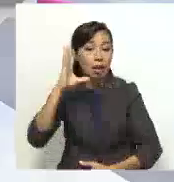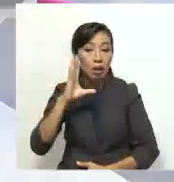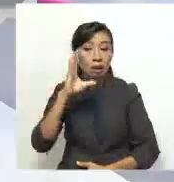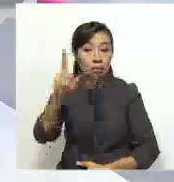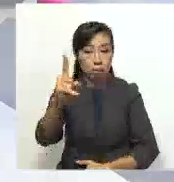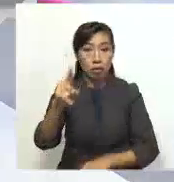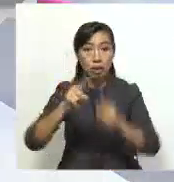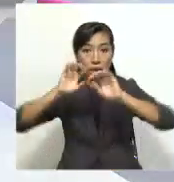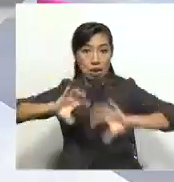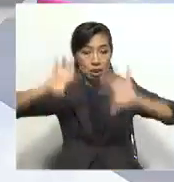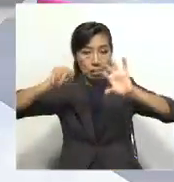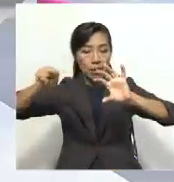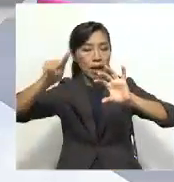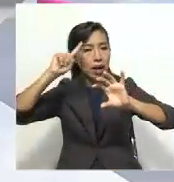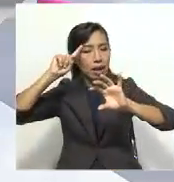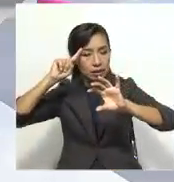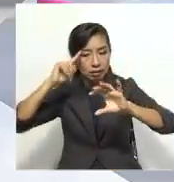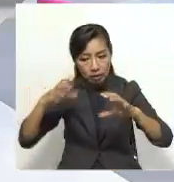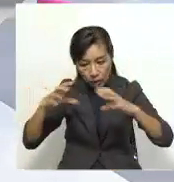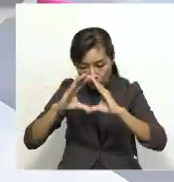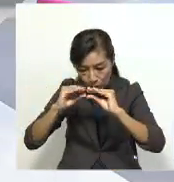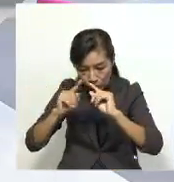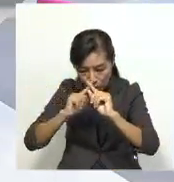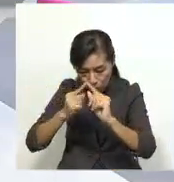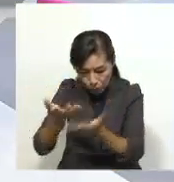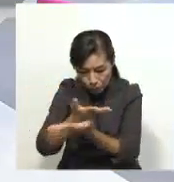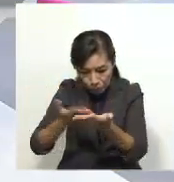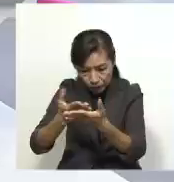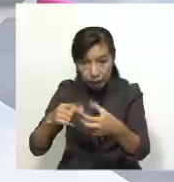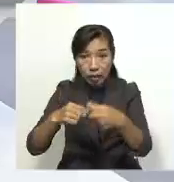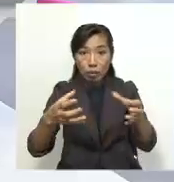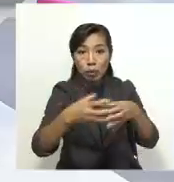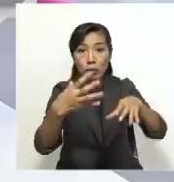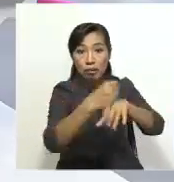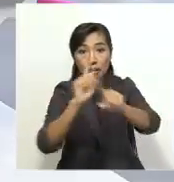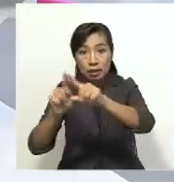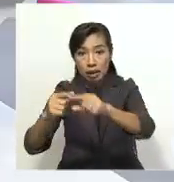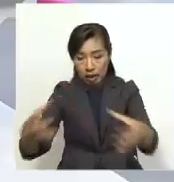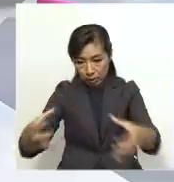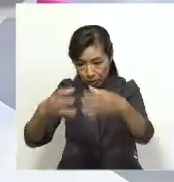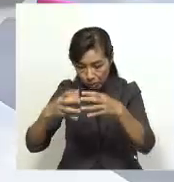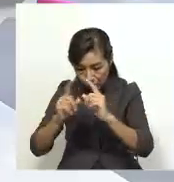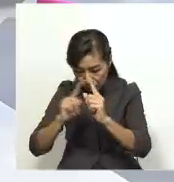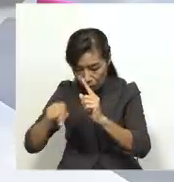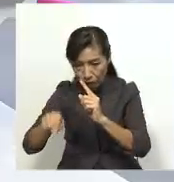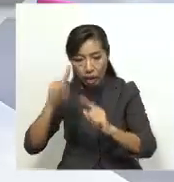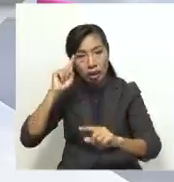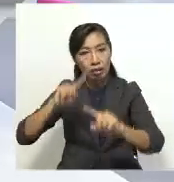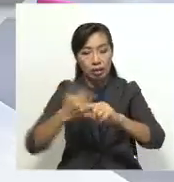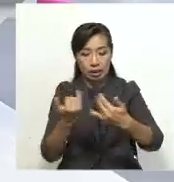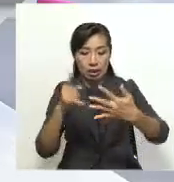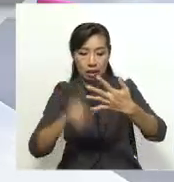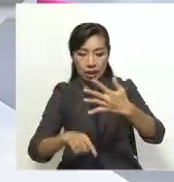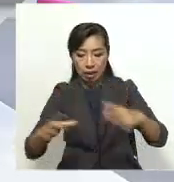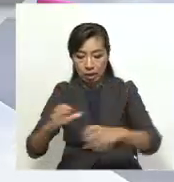พรุ่งนี้แล้วนะคะที่รัฐบาลนั้นเตรียมที่จะหารือวงย่อยเรื่องการหารือกับพรรคการเมืองในช่วงปลายเดือนนี้ค่ะก่อนที่จะสรุปเสน